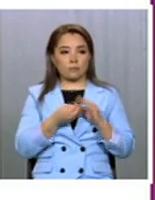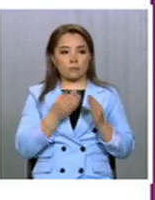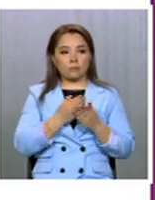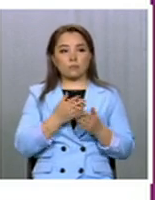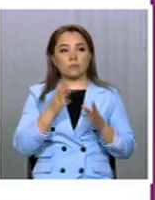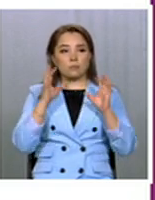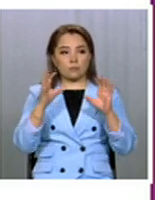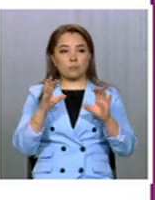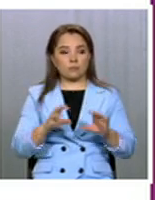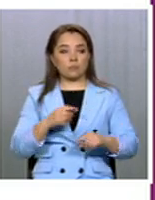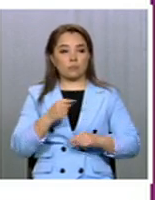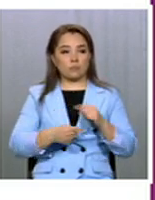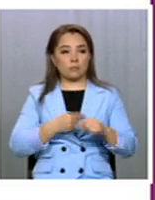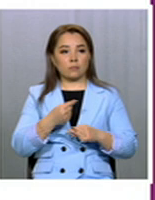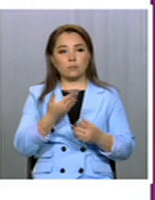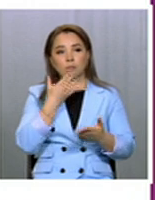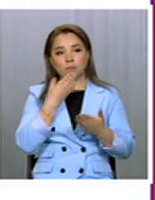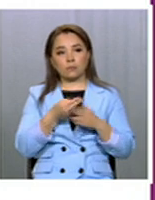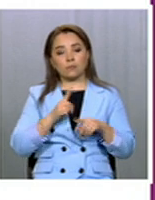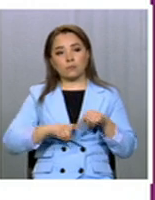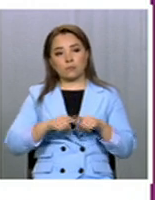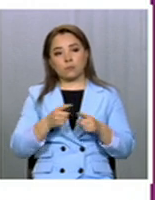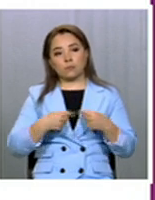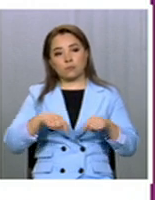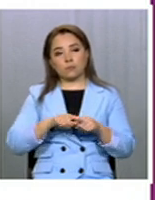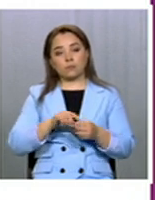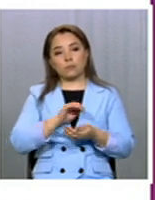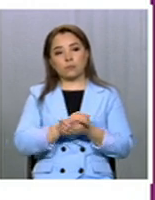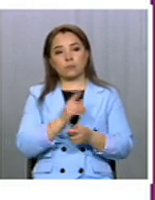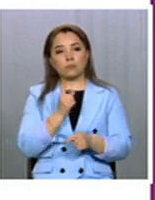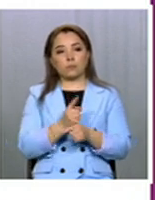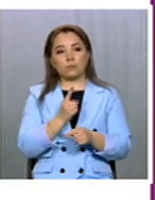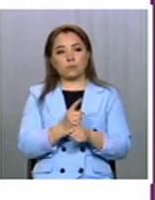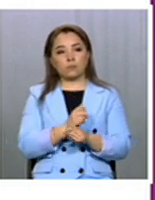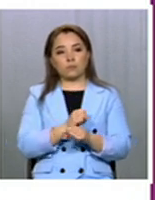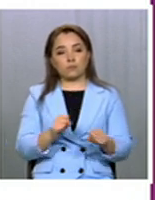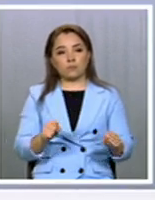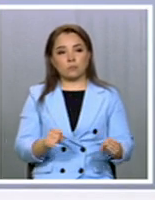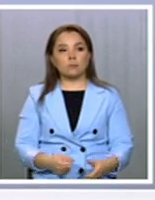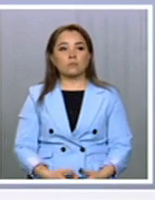заңы: өз руластарының қол ұстасуына тыйым салынды.